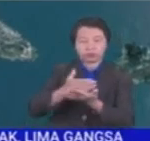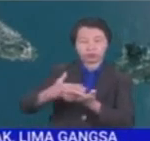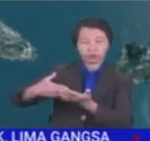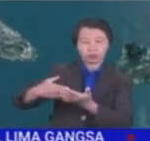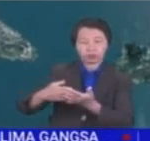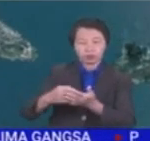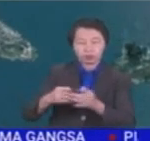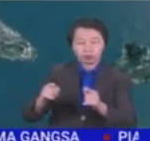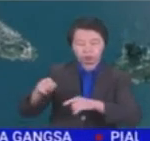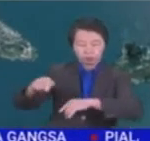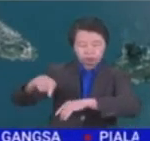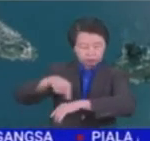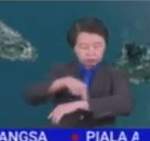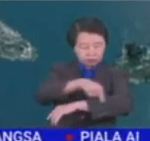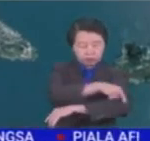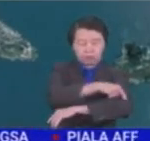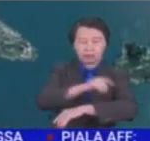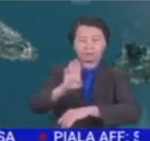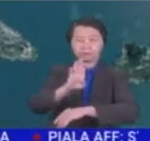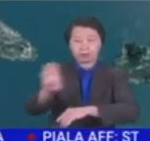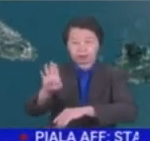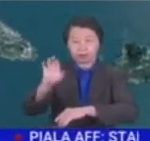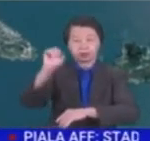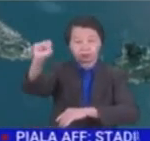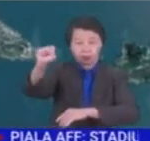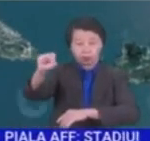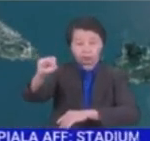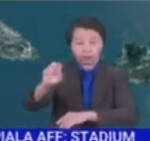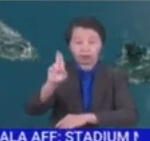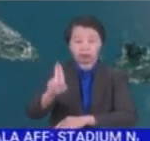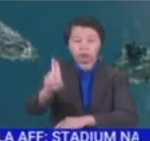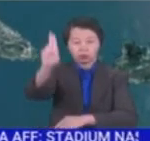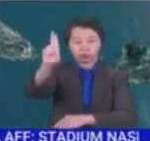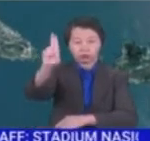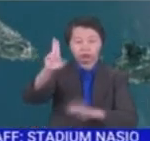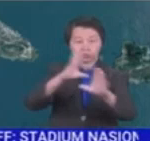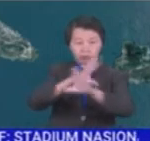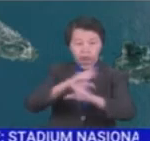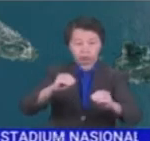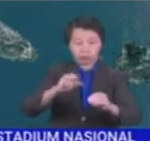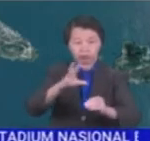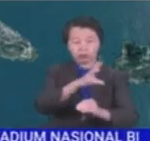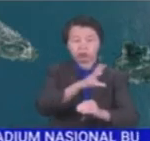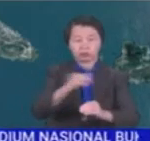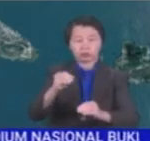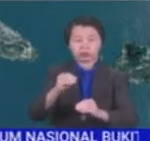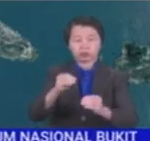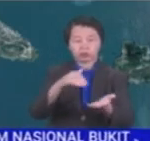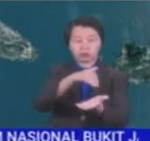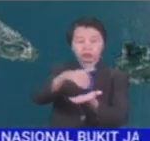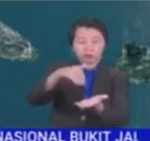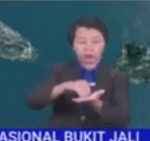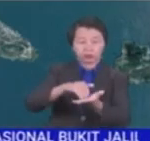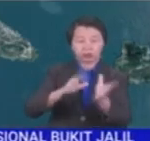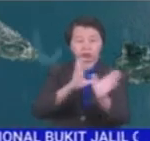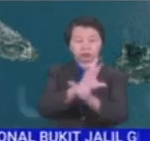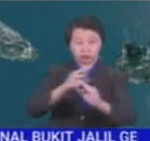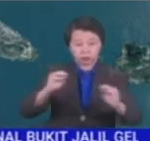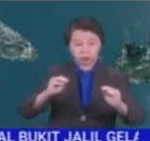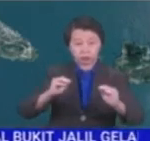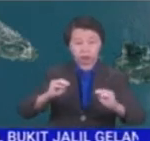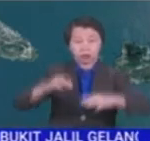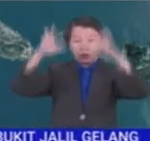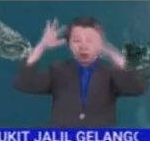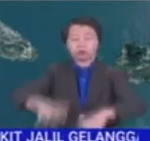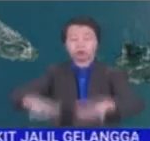di sepanjang kawasan barat Sabah, di utara Sarawak dan juga di sekitar tengah negeri Sarawak. Keadaan